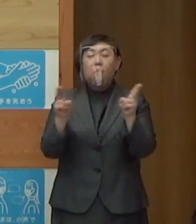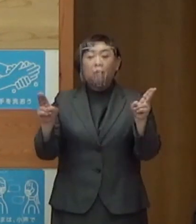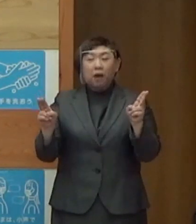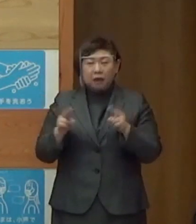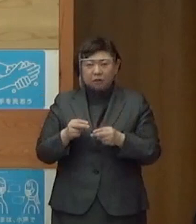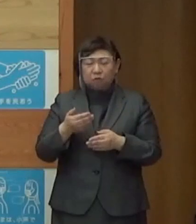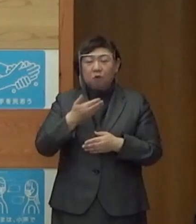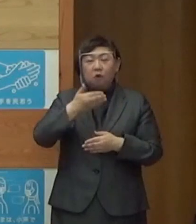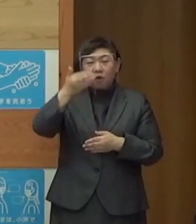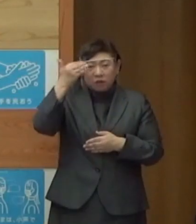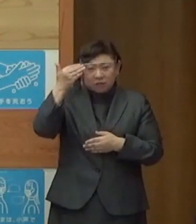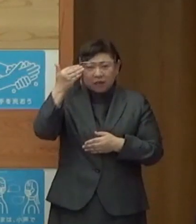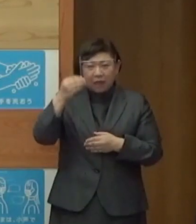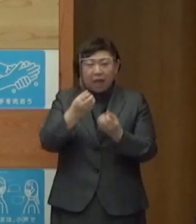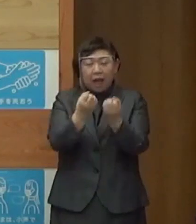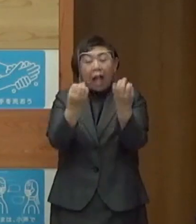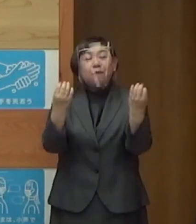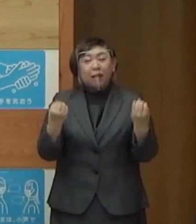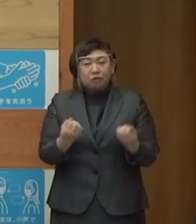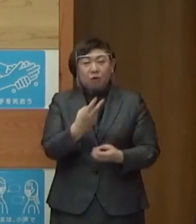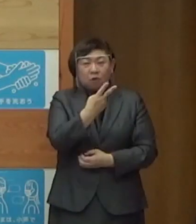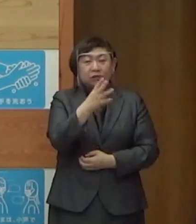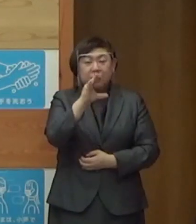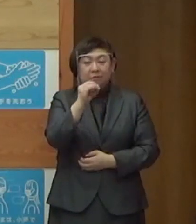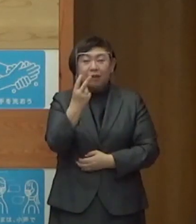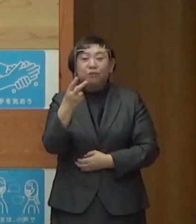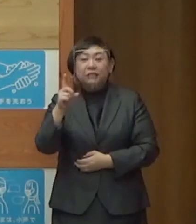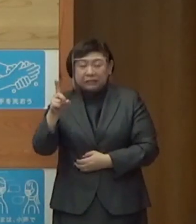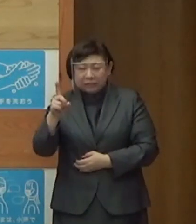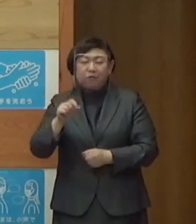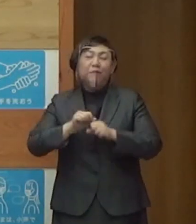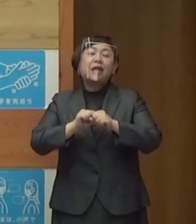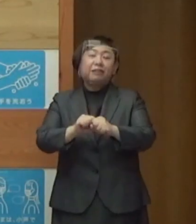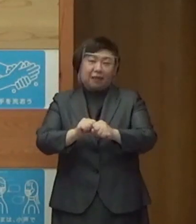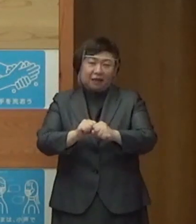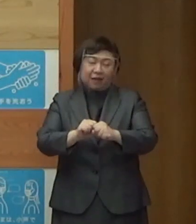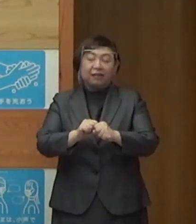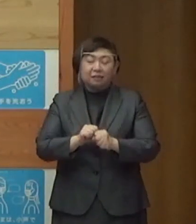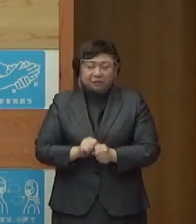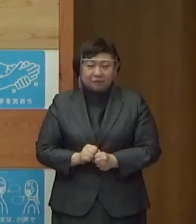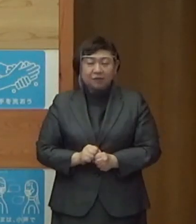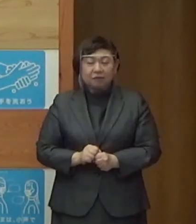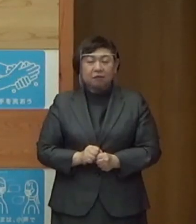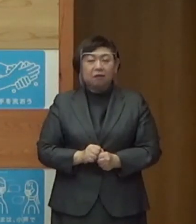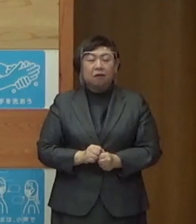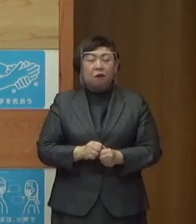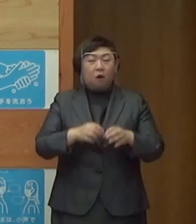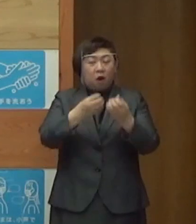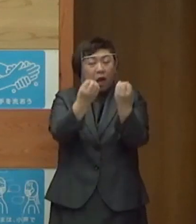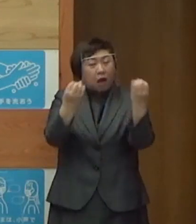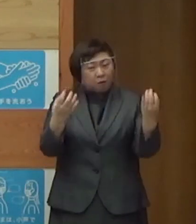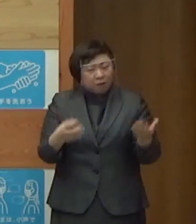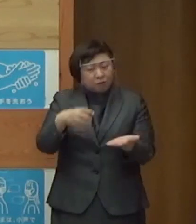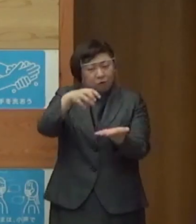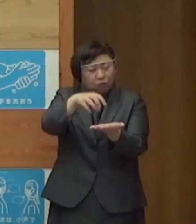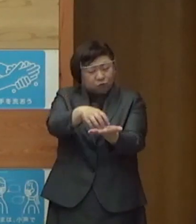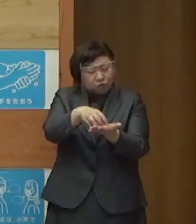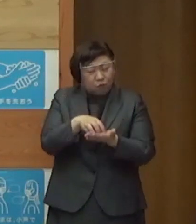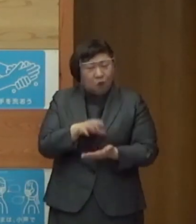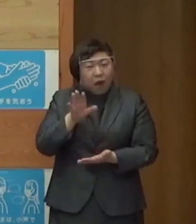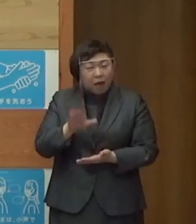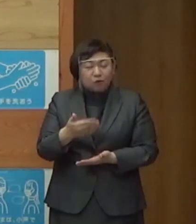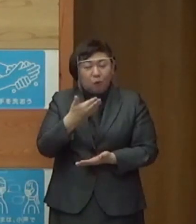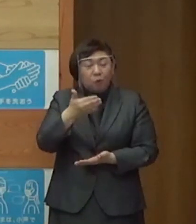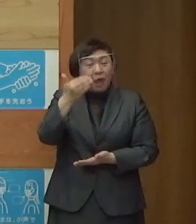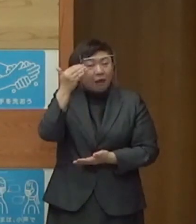道の酒アワード2021ってことで初めてこれやらせていただきましたけども、まあ、こういったアワードの受賞をし